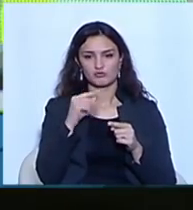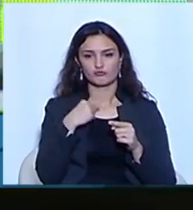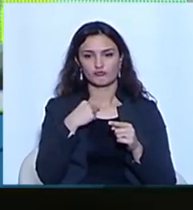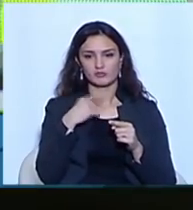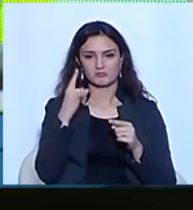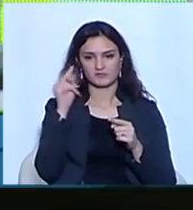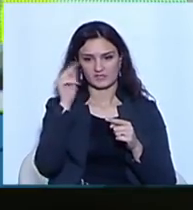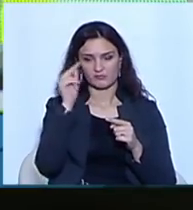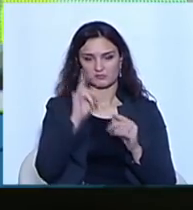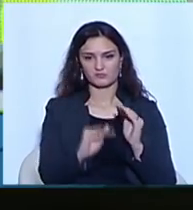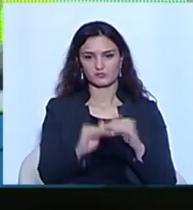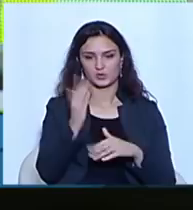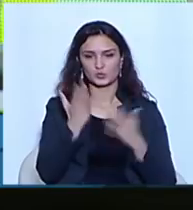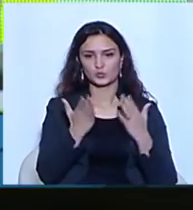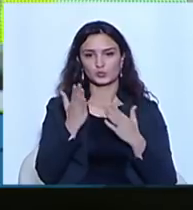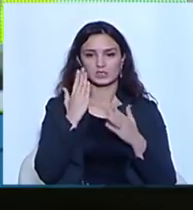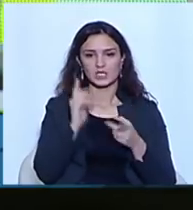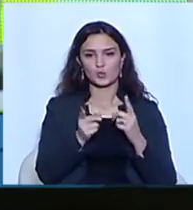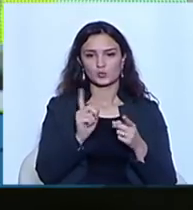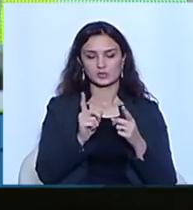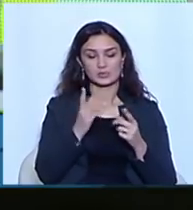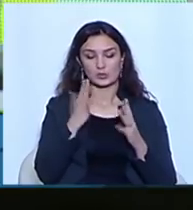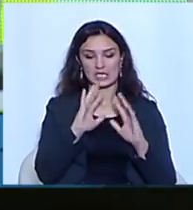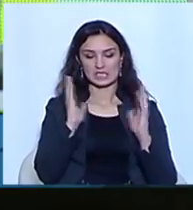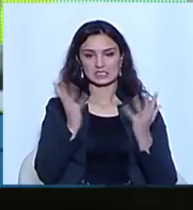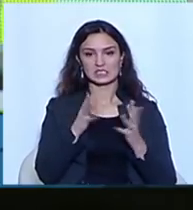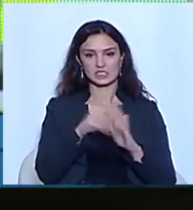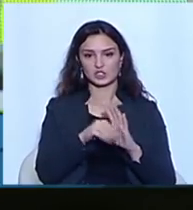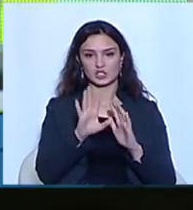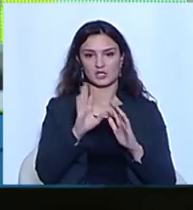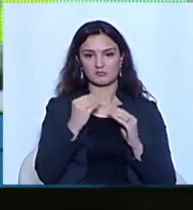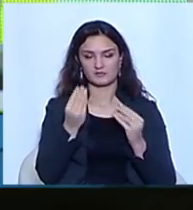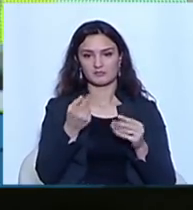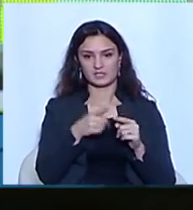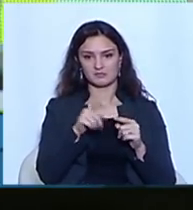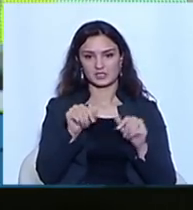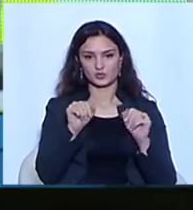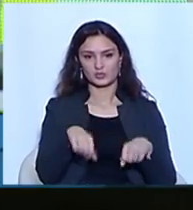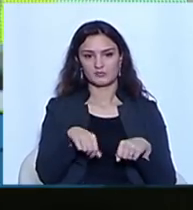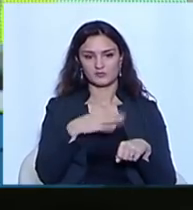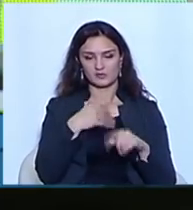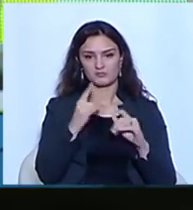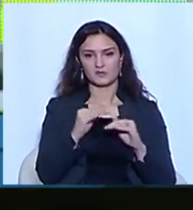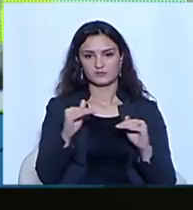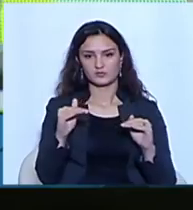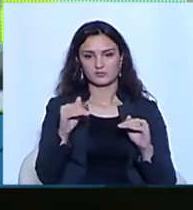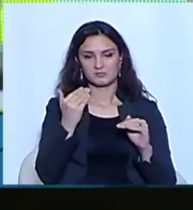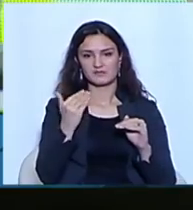ვსწავლობთ ბავშვობიდან და თუ რეალიზაციას არ მივცემთ, ამის რეალიზაციის საშუალებას ჩვენ ბავშვს,